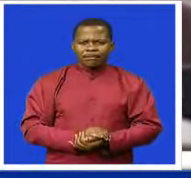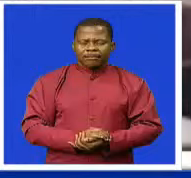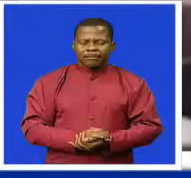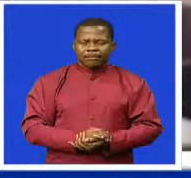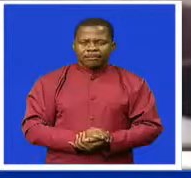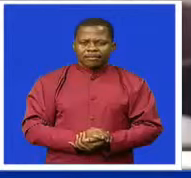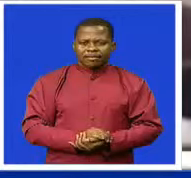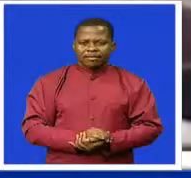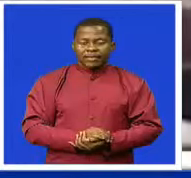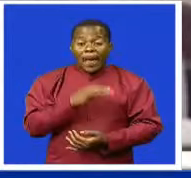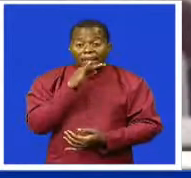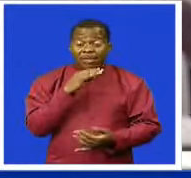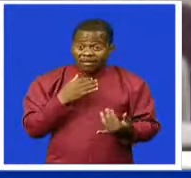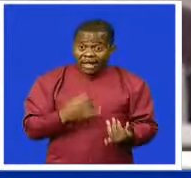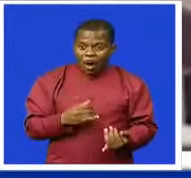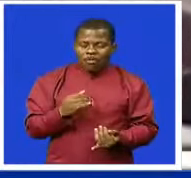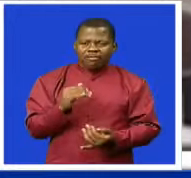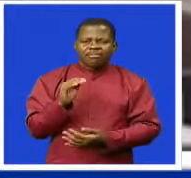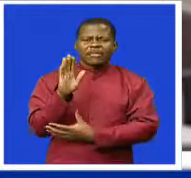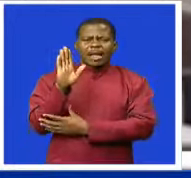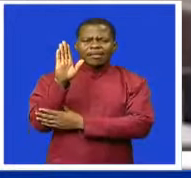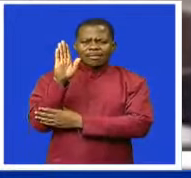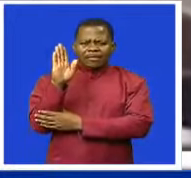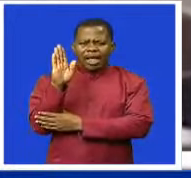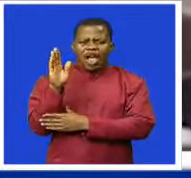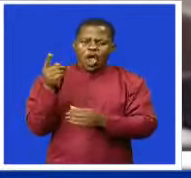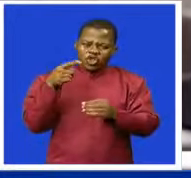in the practice of my calling. We